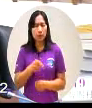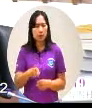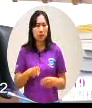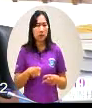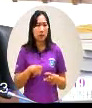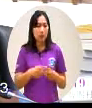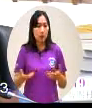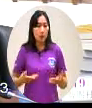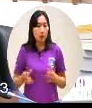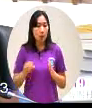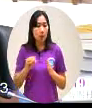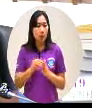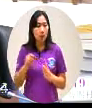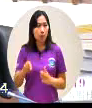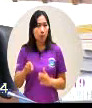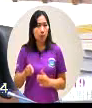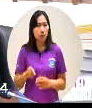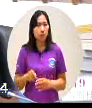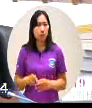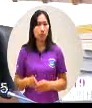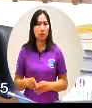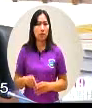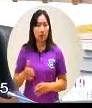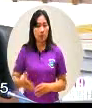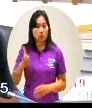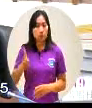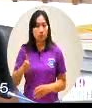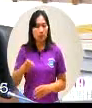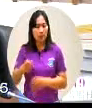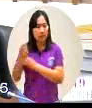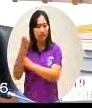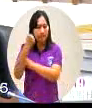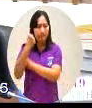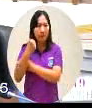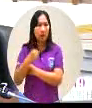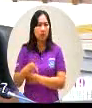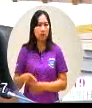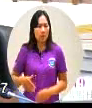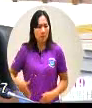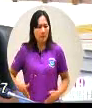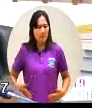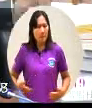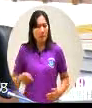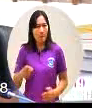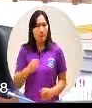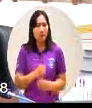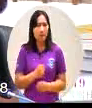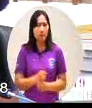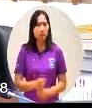公处长、处长、署啊，拢讲过啊，吼，应该加油一下啦，吼，把这个赶紧处理啦，吼。